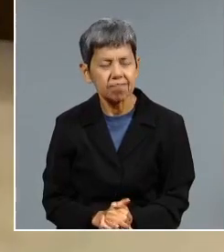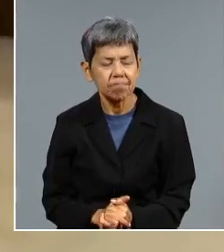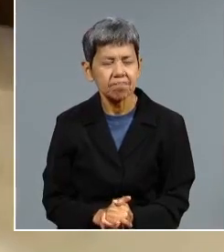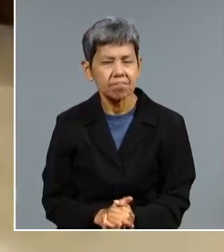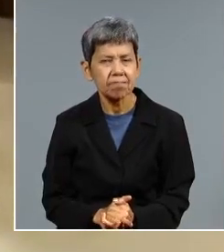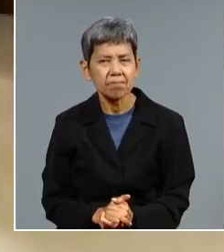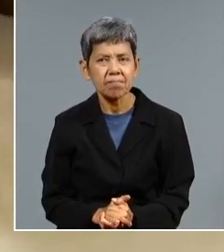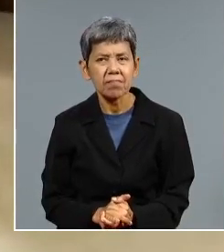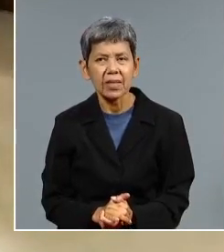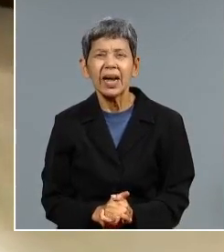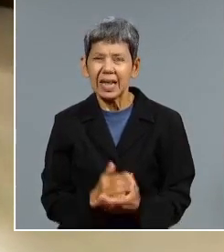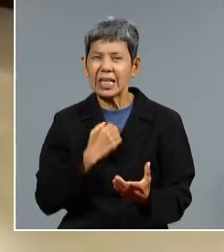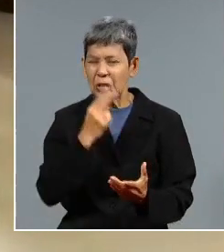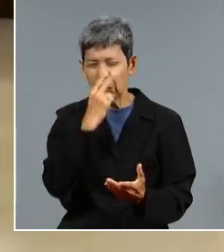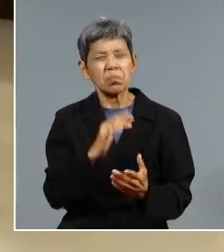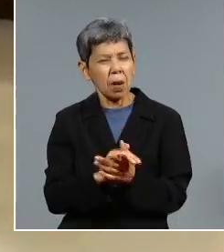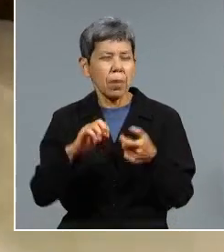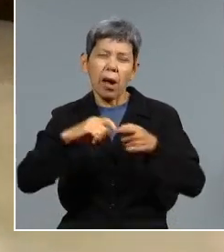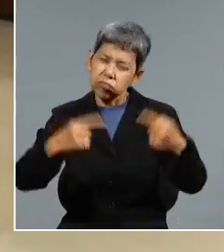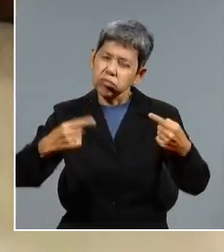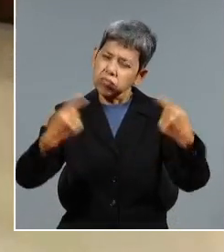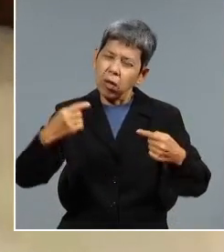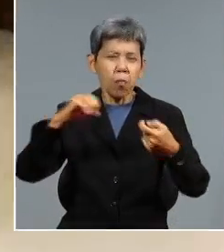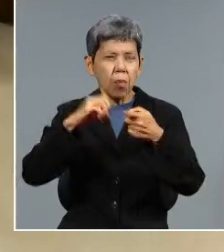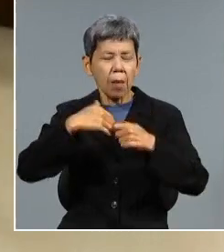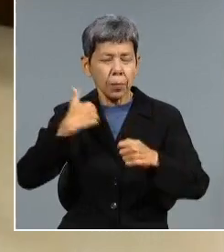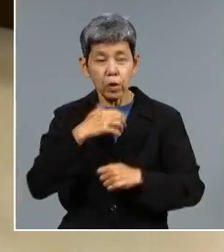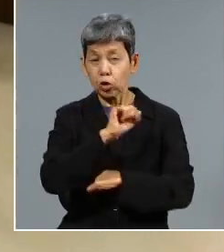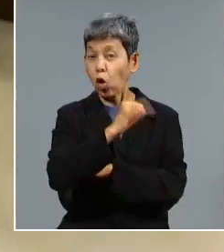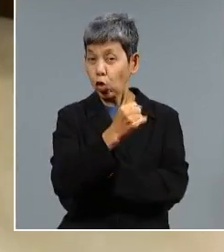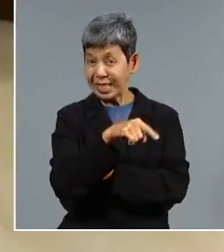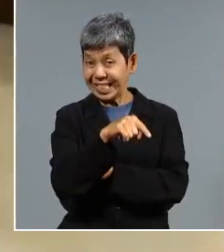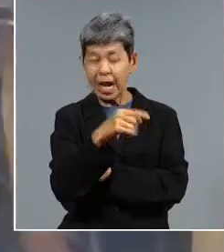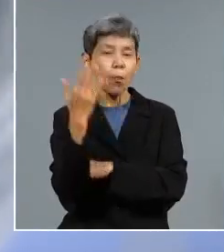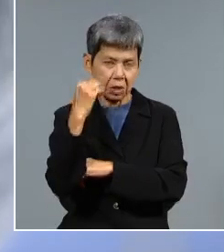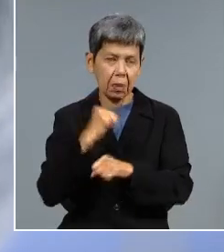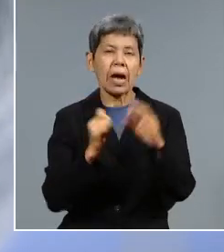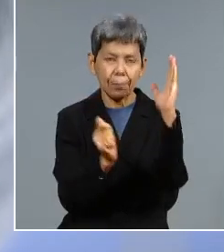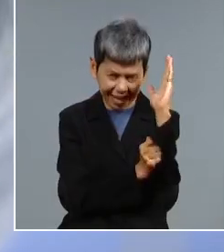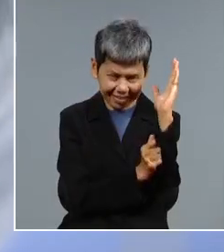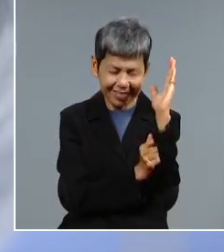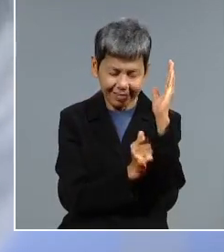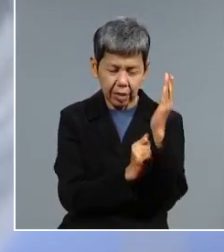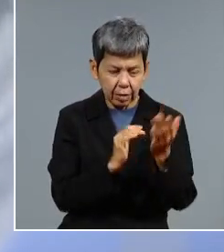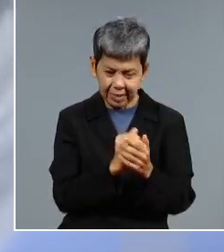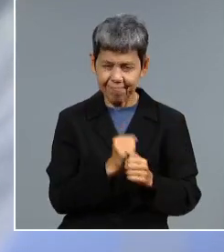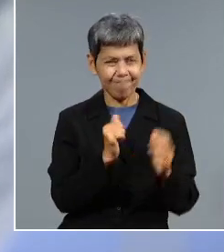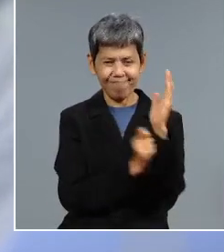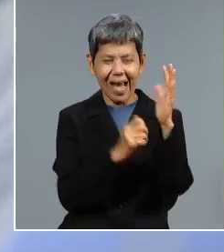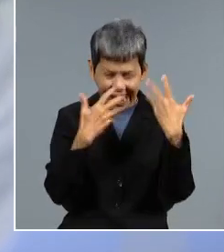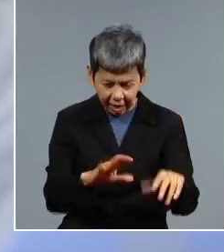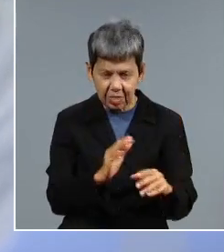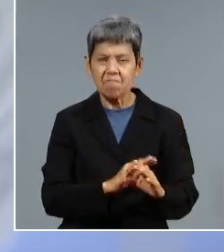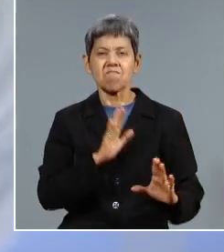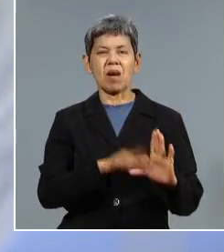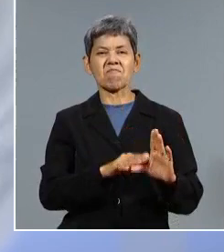คือจริงๆแล้วเป็นประเด็นกันมาตลอดนะเพราะว่าจริงแล้วสจวันชาติในอดีตเนี่ยเคยเป็นกำนันหลังจากนั้นเนี่ยนะฮะ